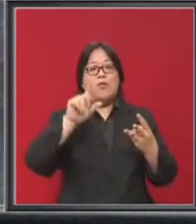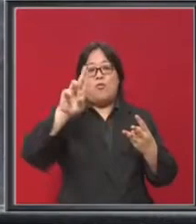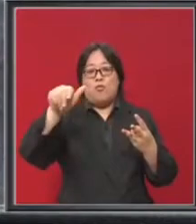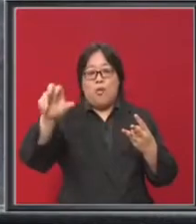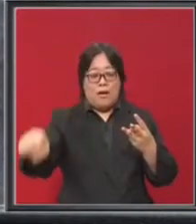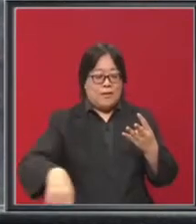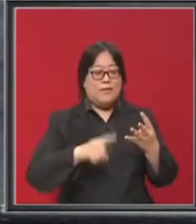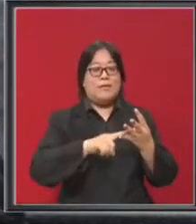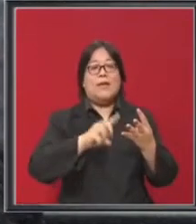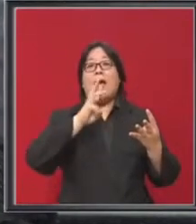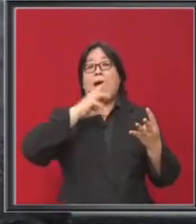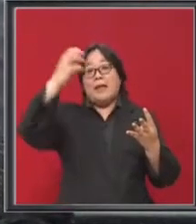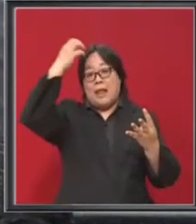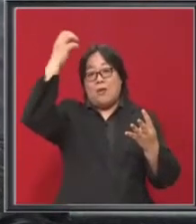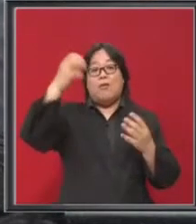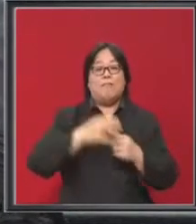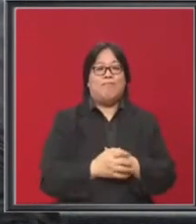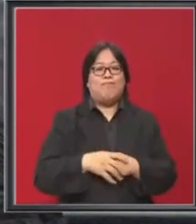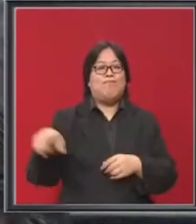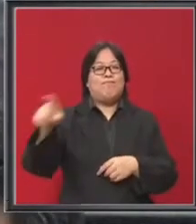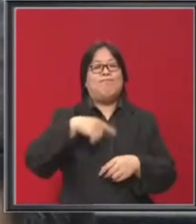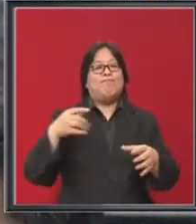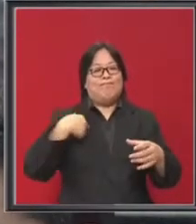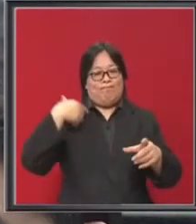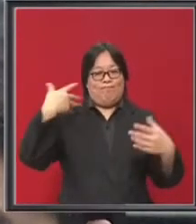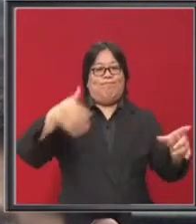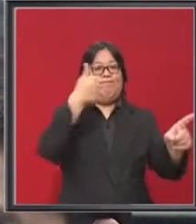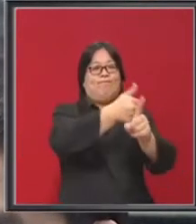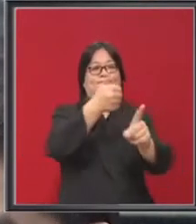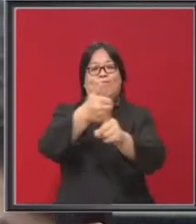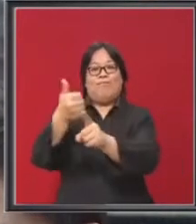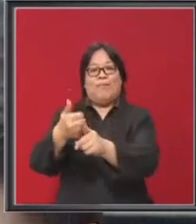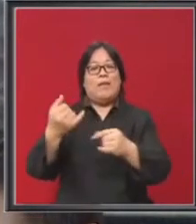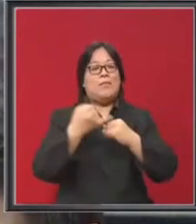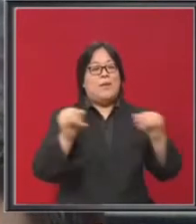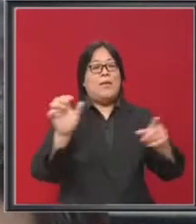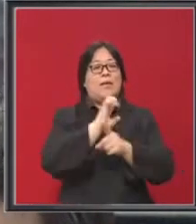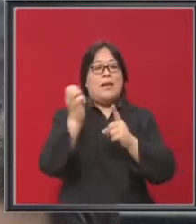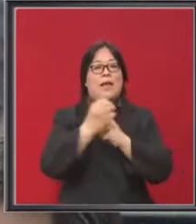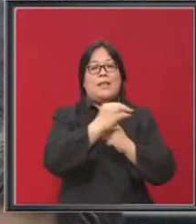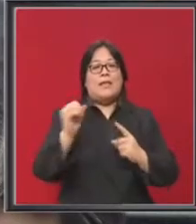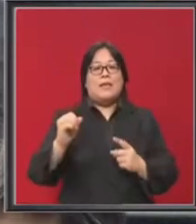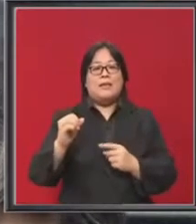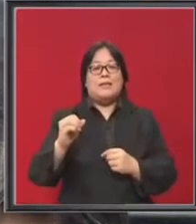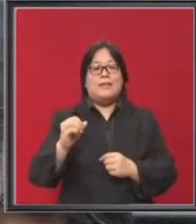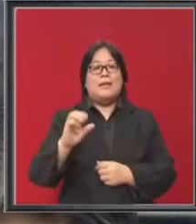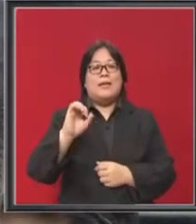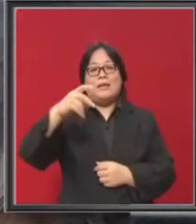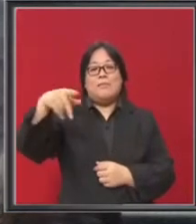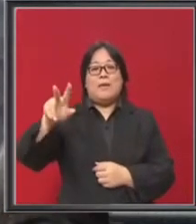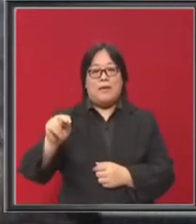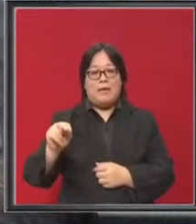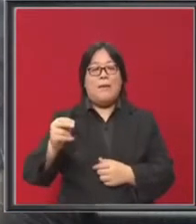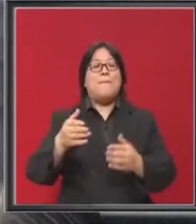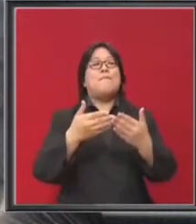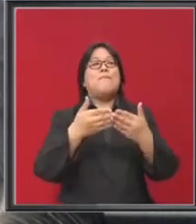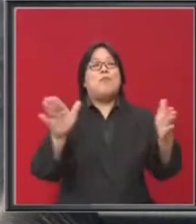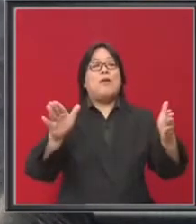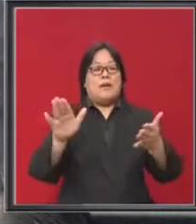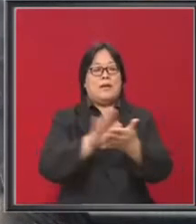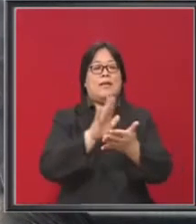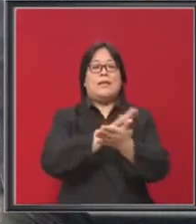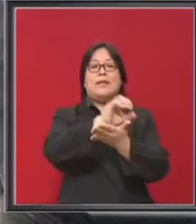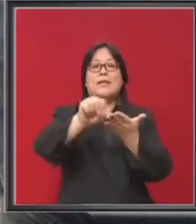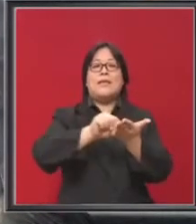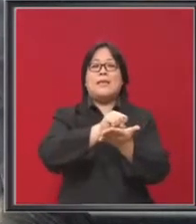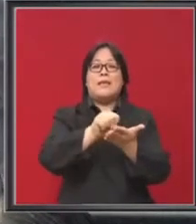Islam dan Islam no Saya telah pun mengarahkan jabatan alam sekitar dan sondir tanah negara membuka